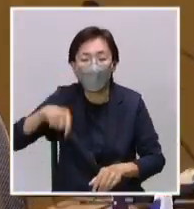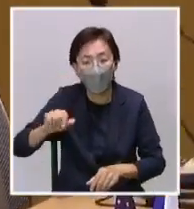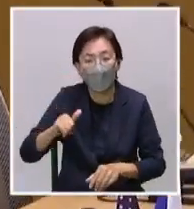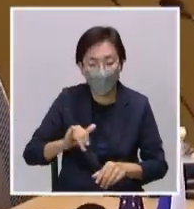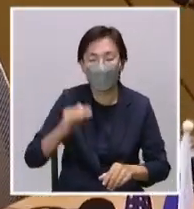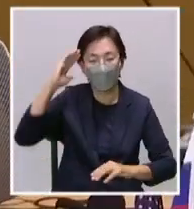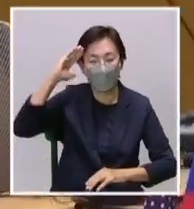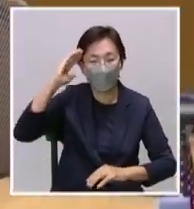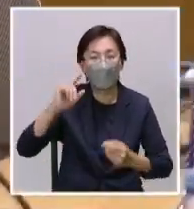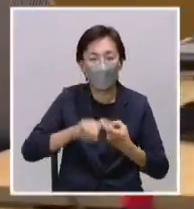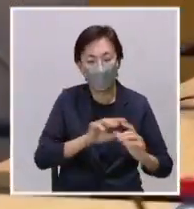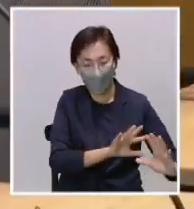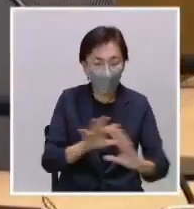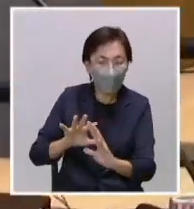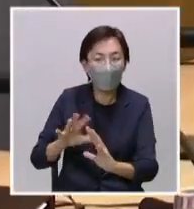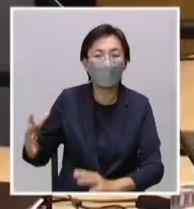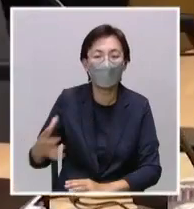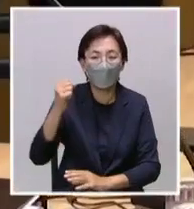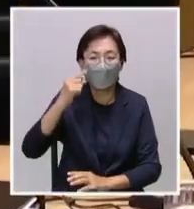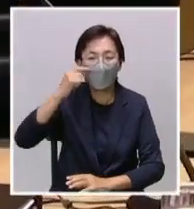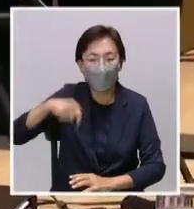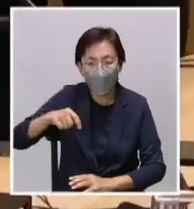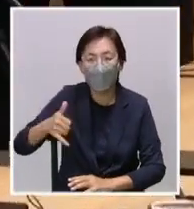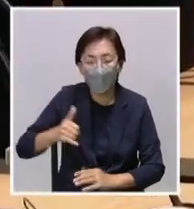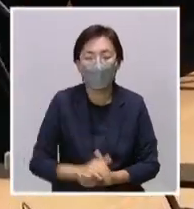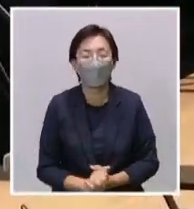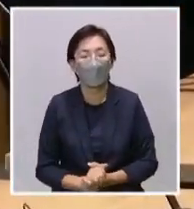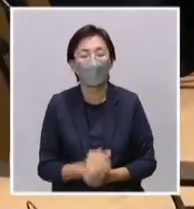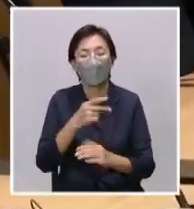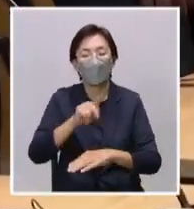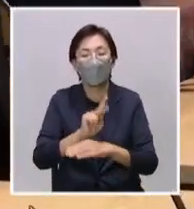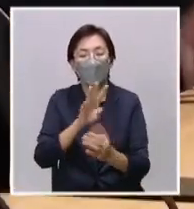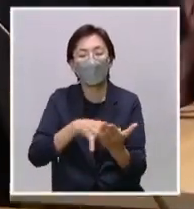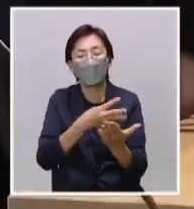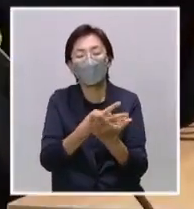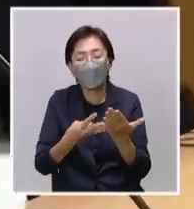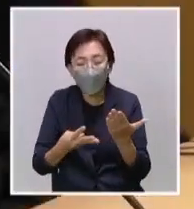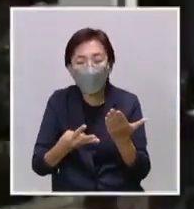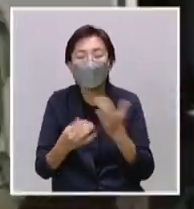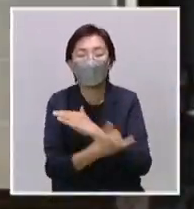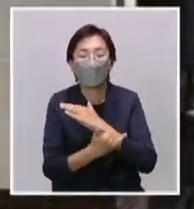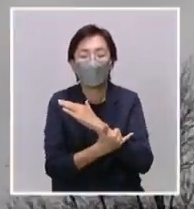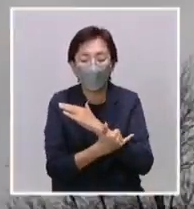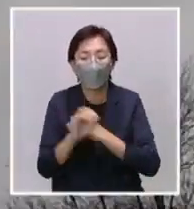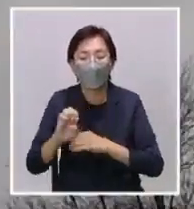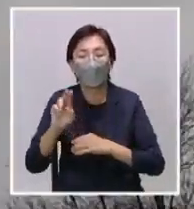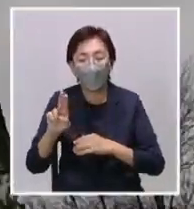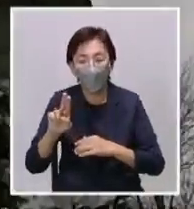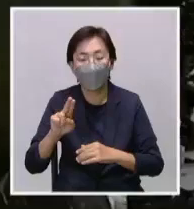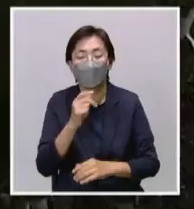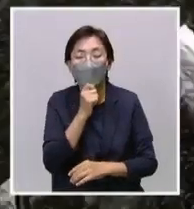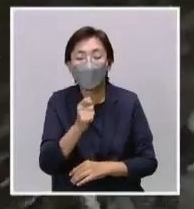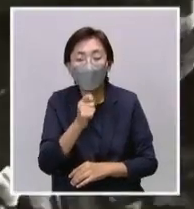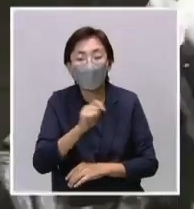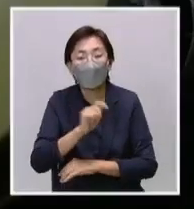จะบุกยูเครนอยู่ด้านบอเรลForestประธานนิยมไปต่างประเทศของสหภาพยุโรปหรือ EUแถลงเมื่อวันจันทร์ที่ผ่านมาค่ะ